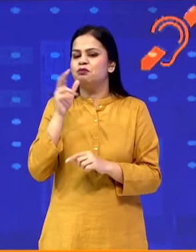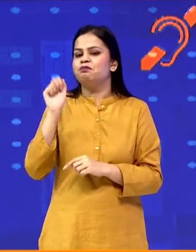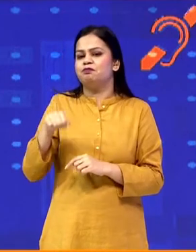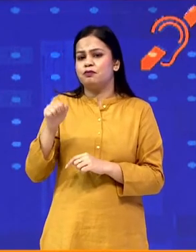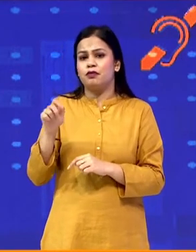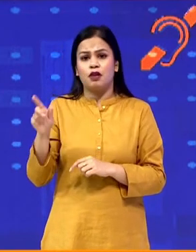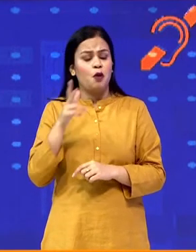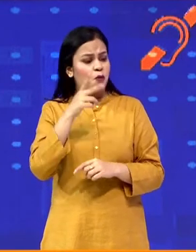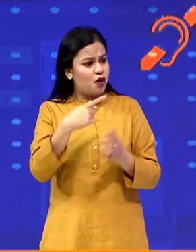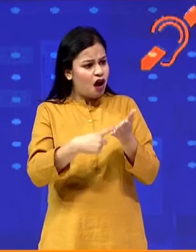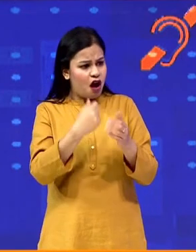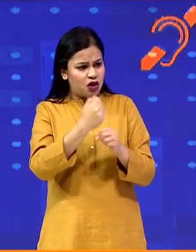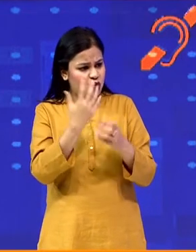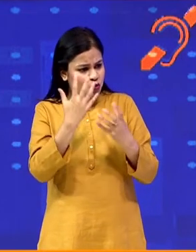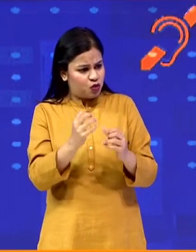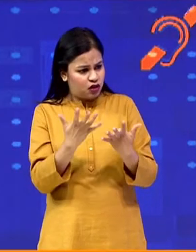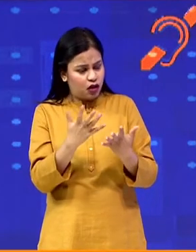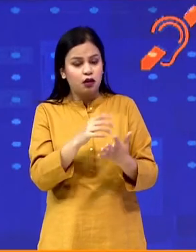था